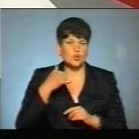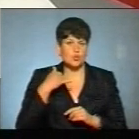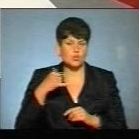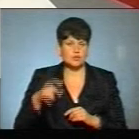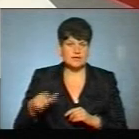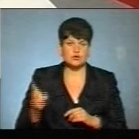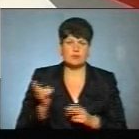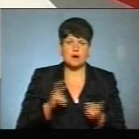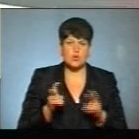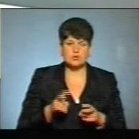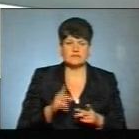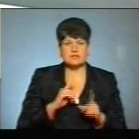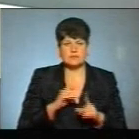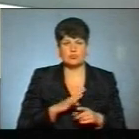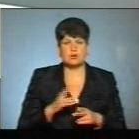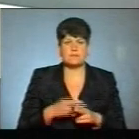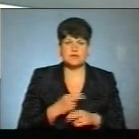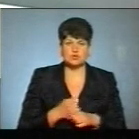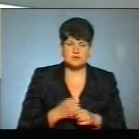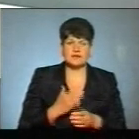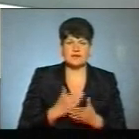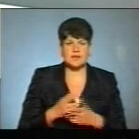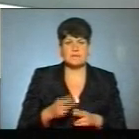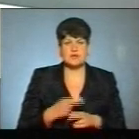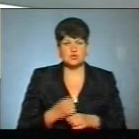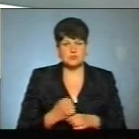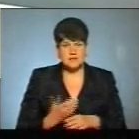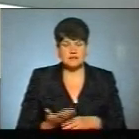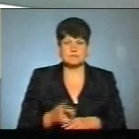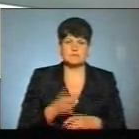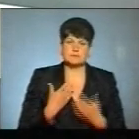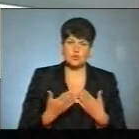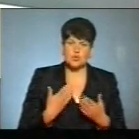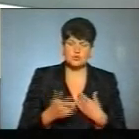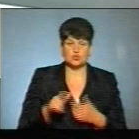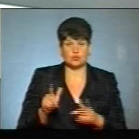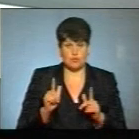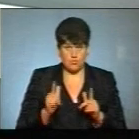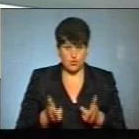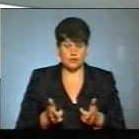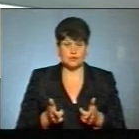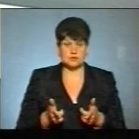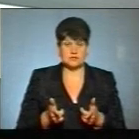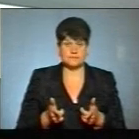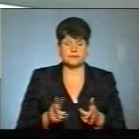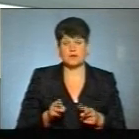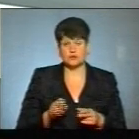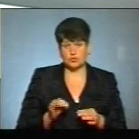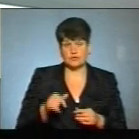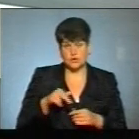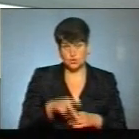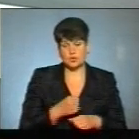нас на семінари, які були безробітними, які є безробітними. З ними спілкуються. Якщо люди погоджуються, то все-таки вони